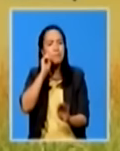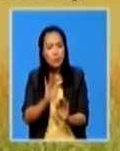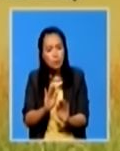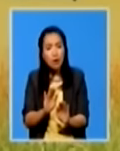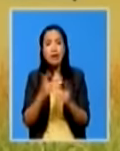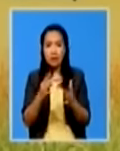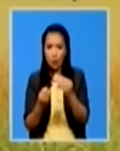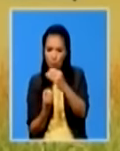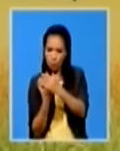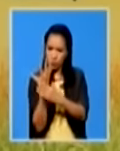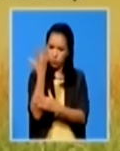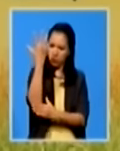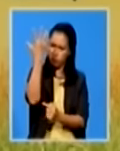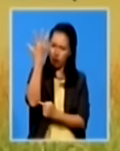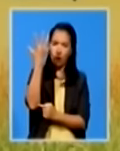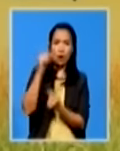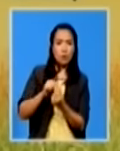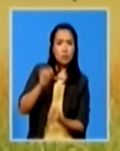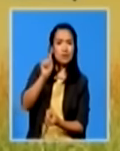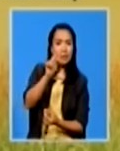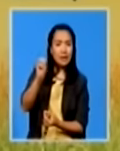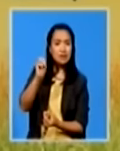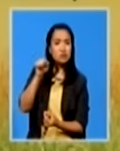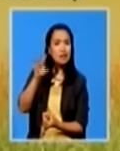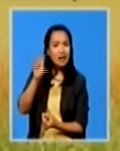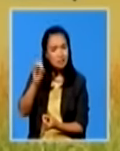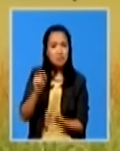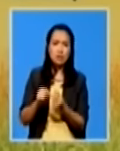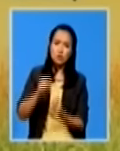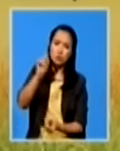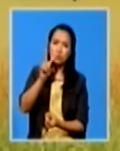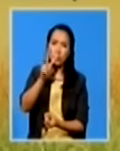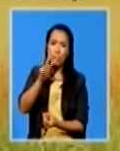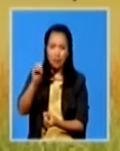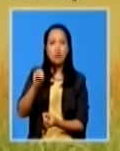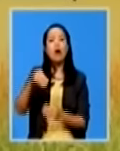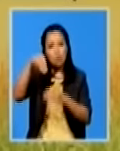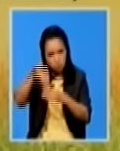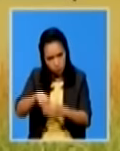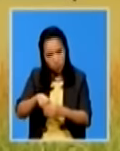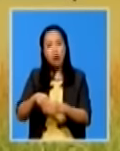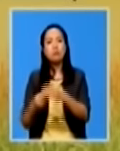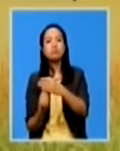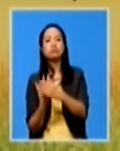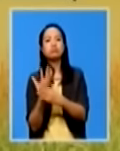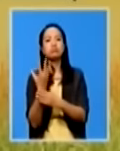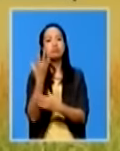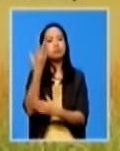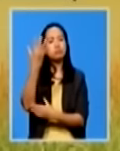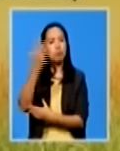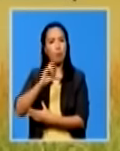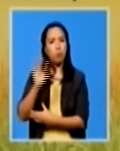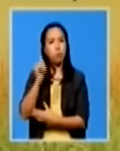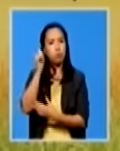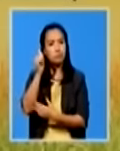ที่สูงเมตร50หรือ2เมตรไปปลูกใต้ร่มเงานั้นนะครับหรือในพื้นที่ที่เราดูแลได้นะครับมันก็จะโตอย่างยั่งยืนนะครับต้น